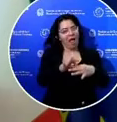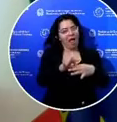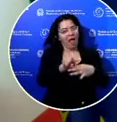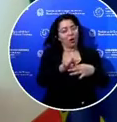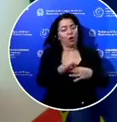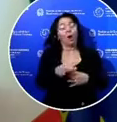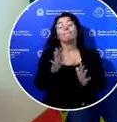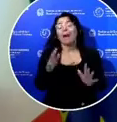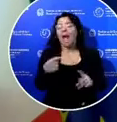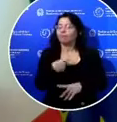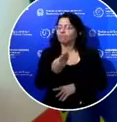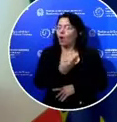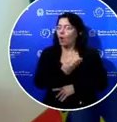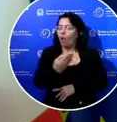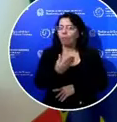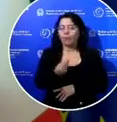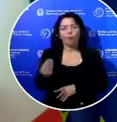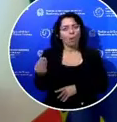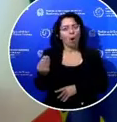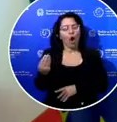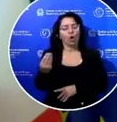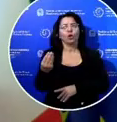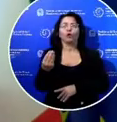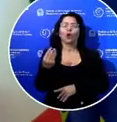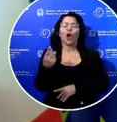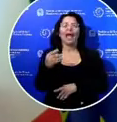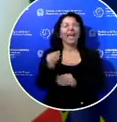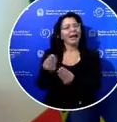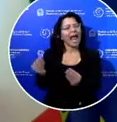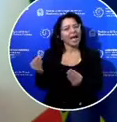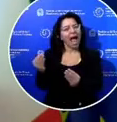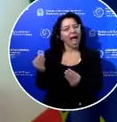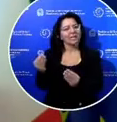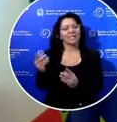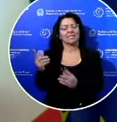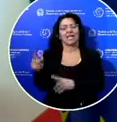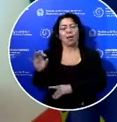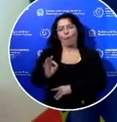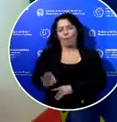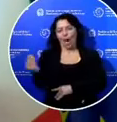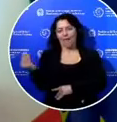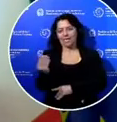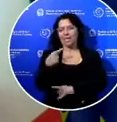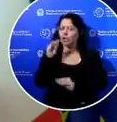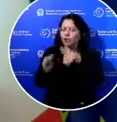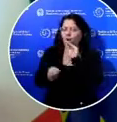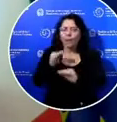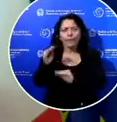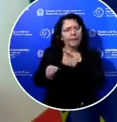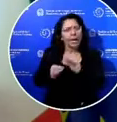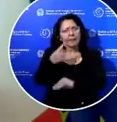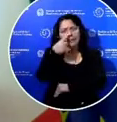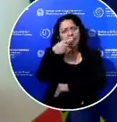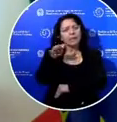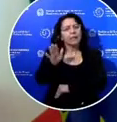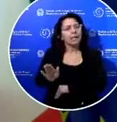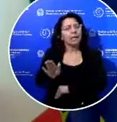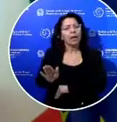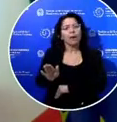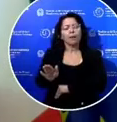me ha colpito molto le domande che i ragazzi facevano agli esponenti della polizia, domande dalle quali